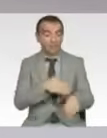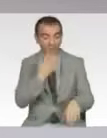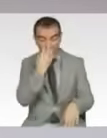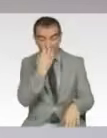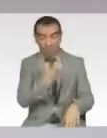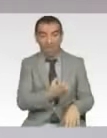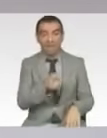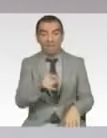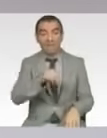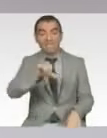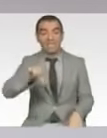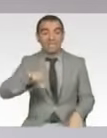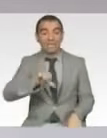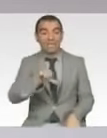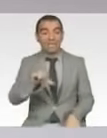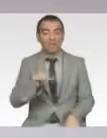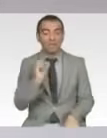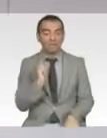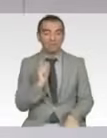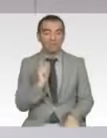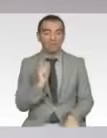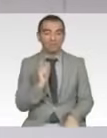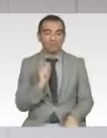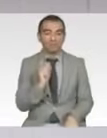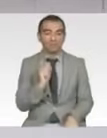Şimdi dur, ben buraya mı geleyim?